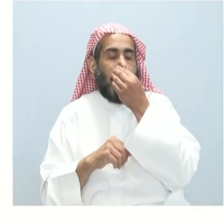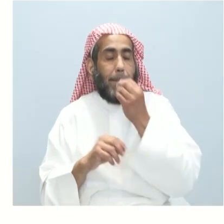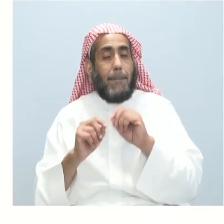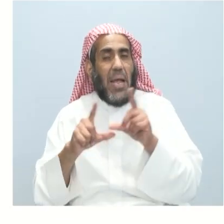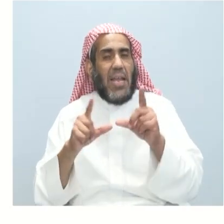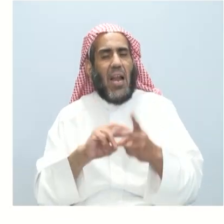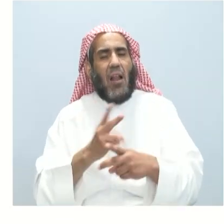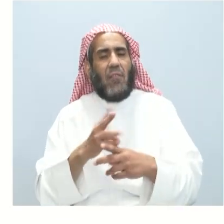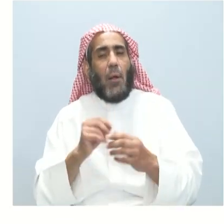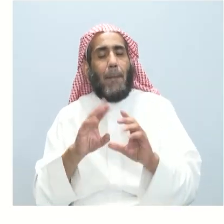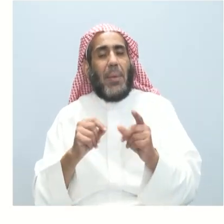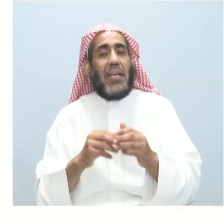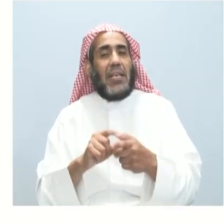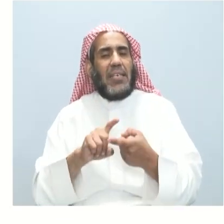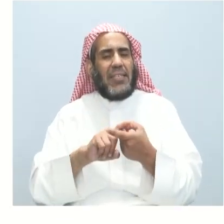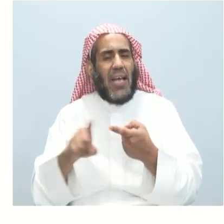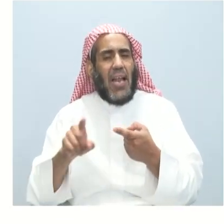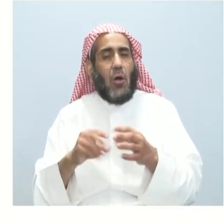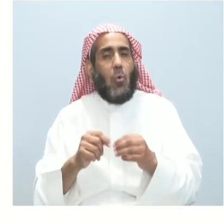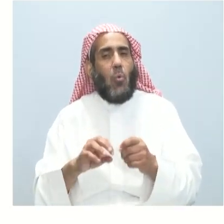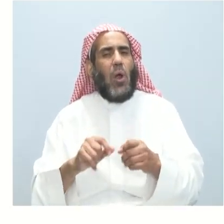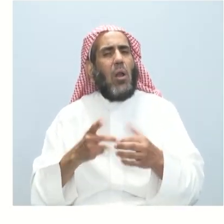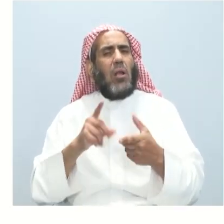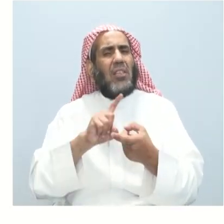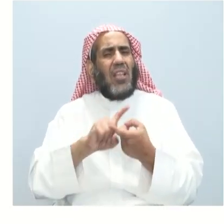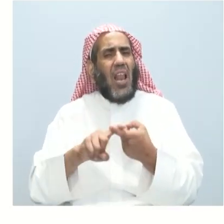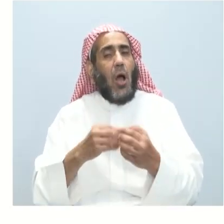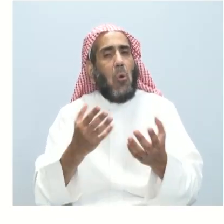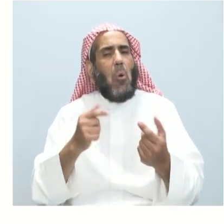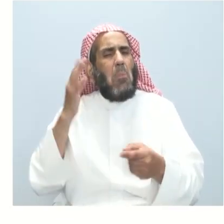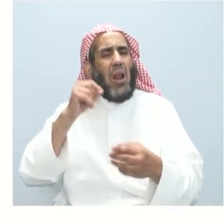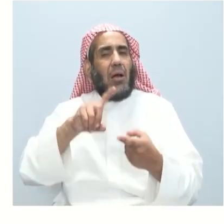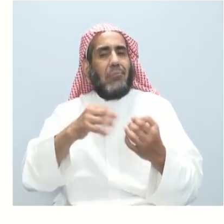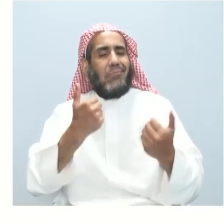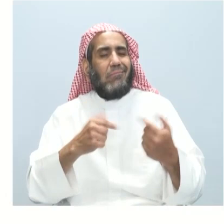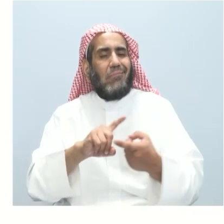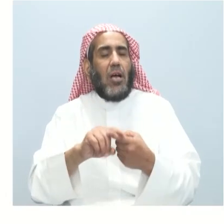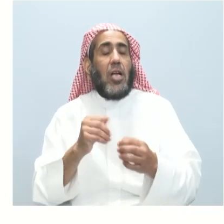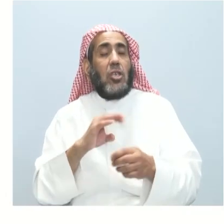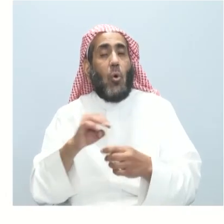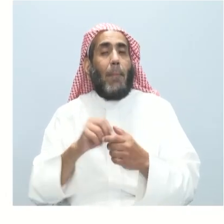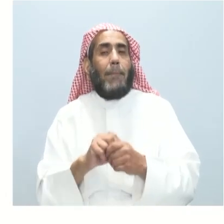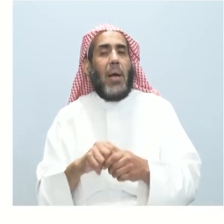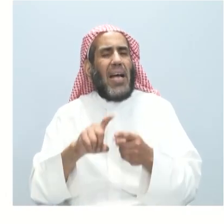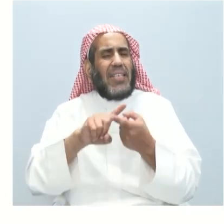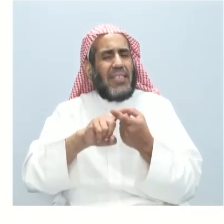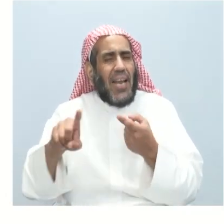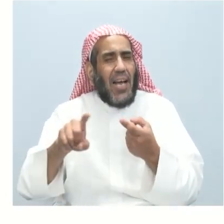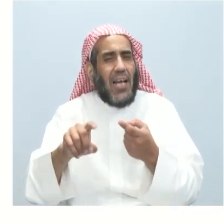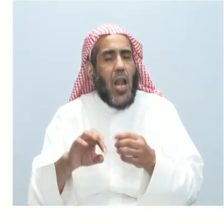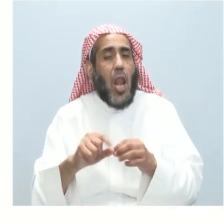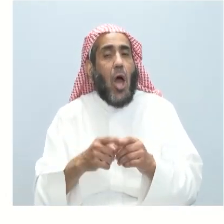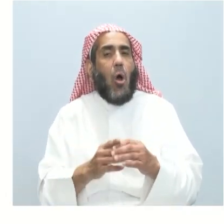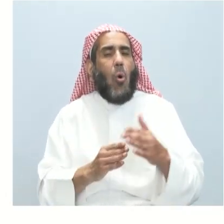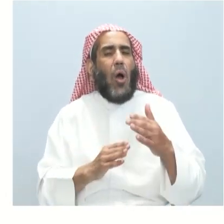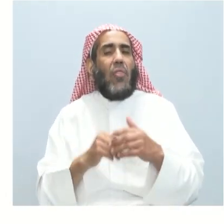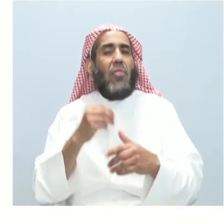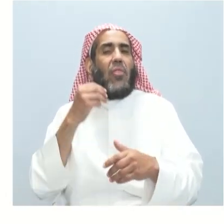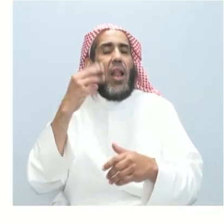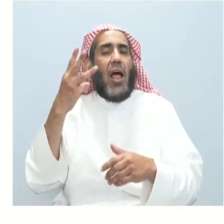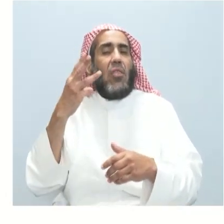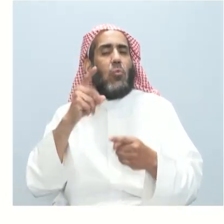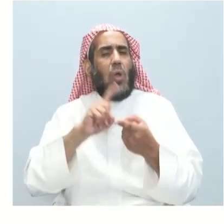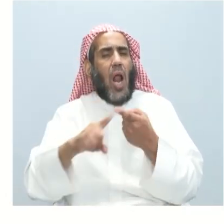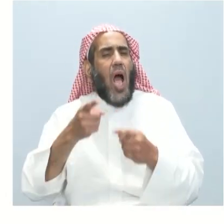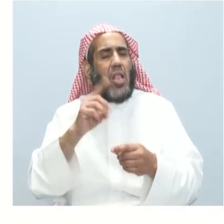بين الفرق بين الطلاق والخلع ما الفرق بينهما نعم احسنتم الجواب الطلاق له حد ثلاث